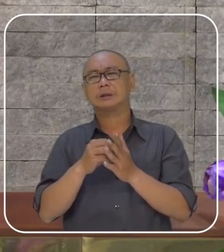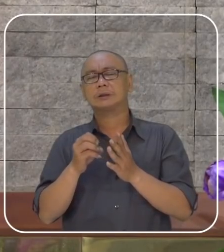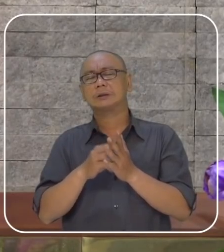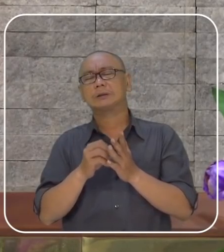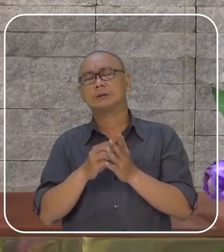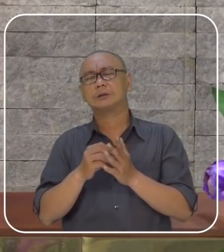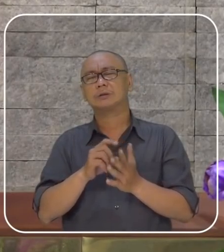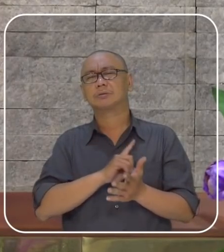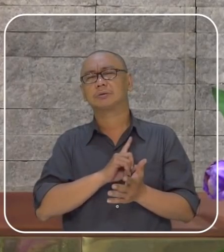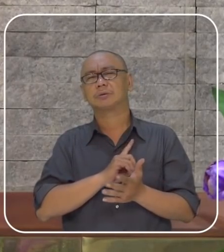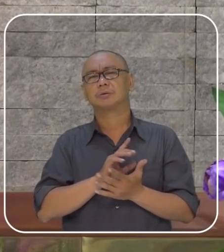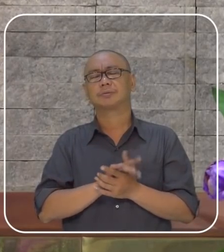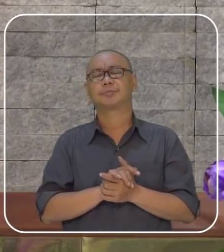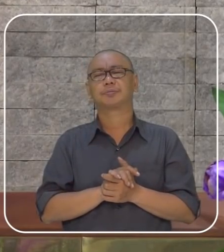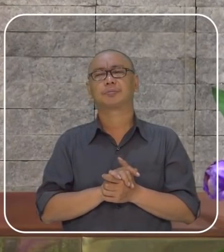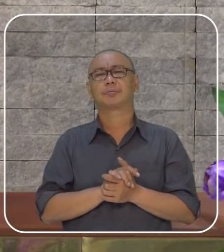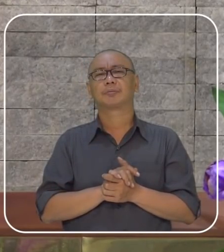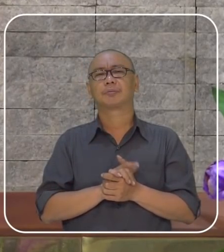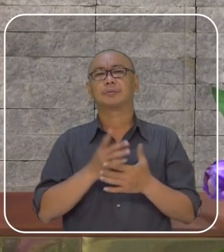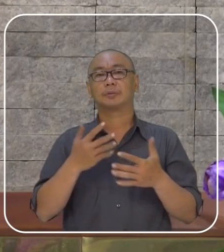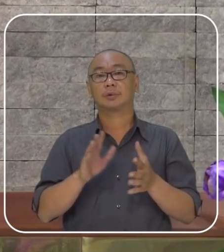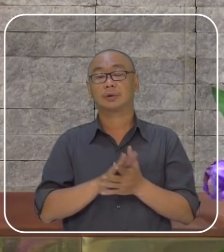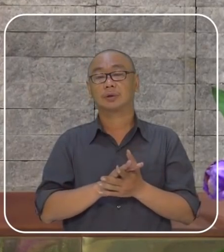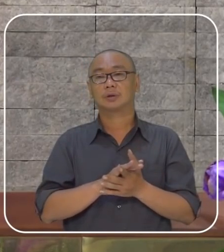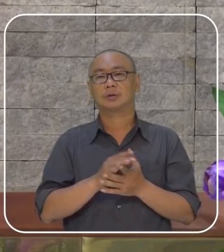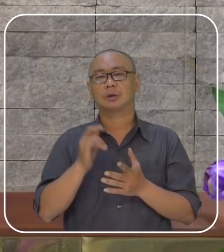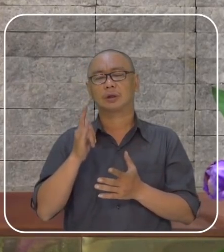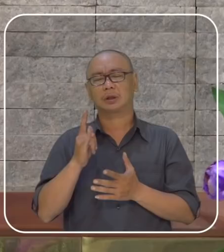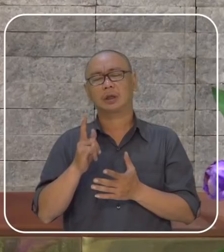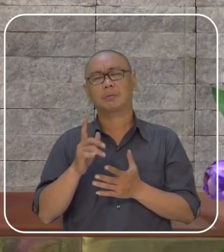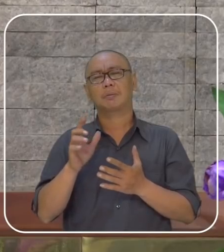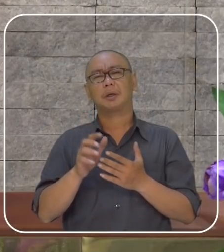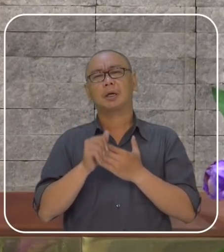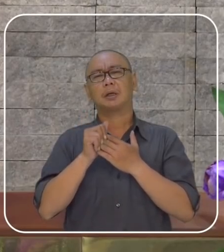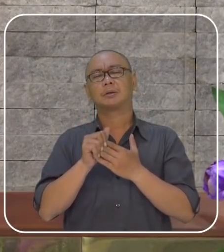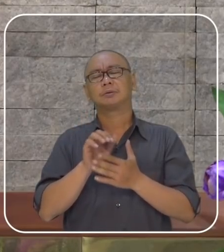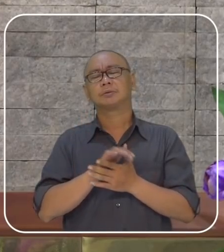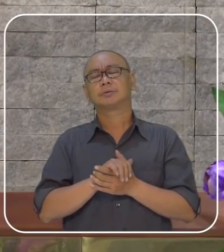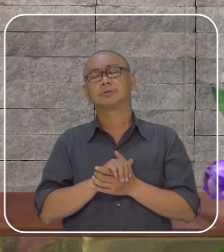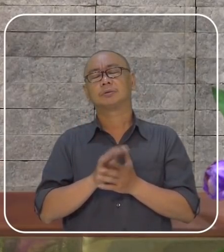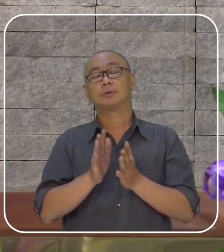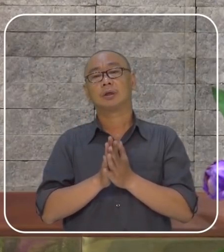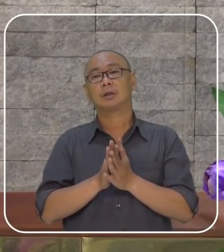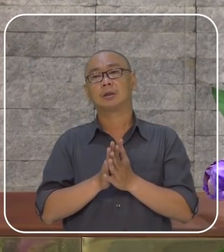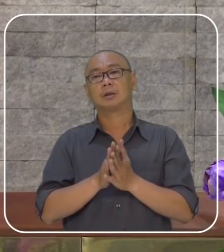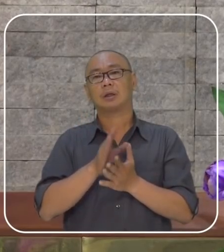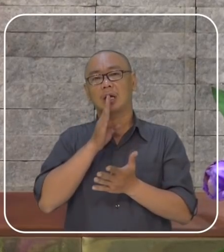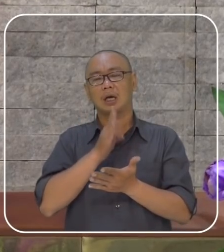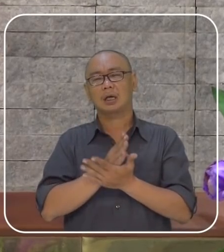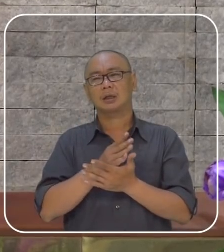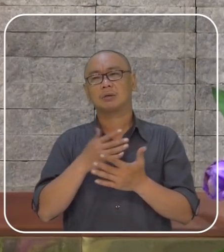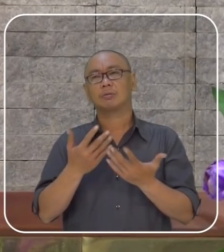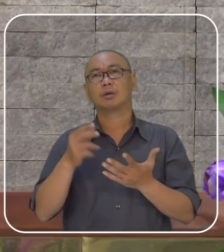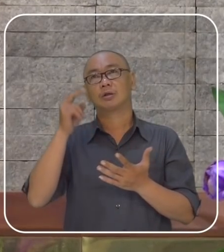iman mereka. Tuhan, biarlah mereka tetap berpegang dan taat pada apa yang